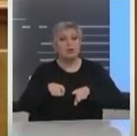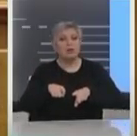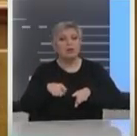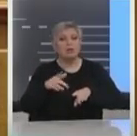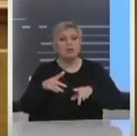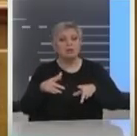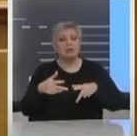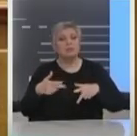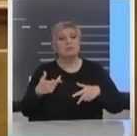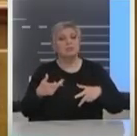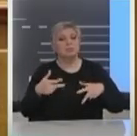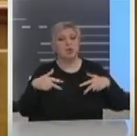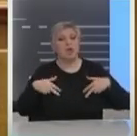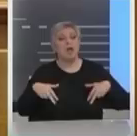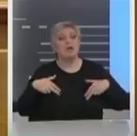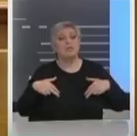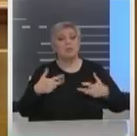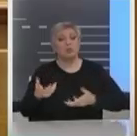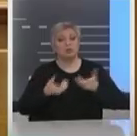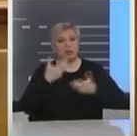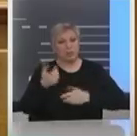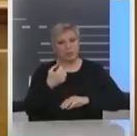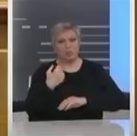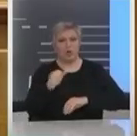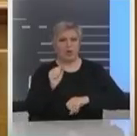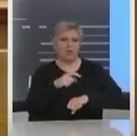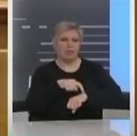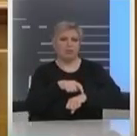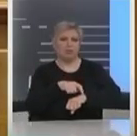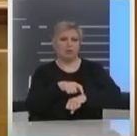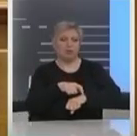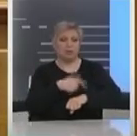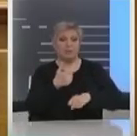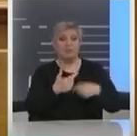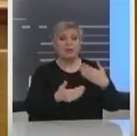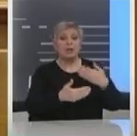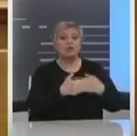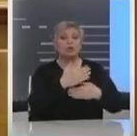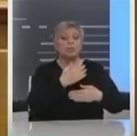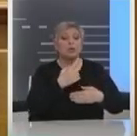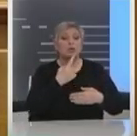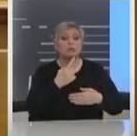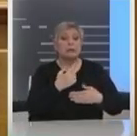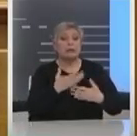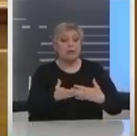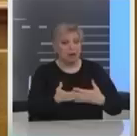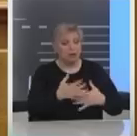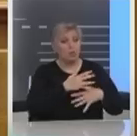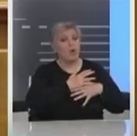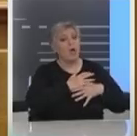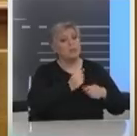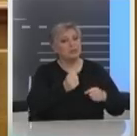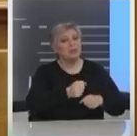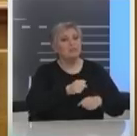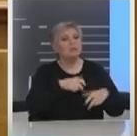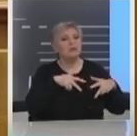τον απόντα κύριε Καμένο, όχι εσάς κύριε Δημήτρη Καμένο, το πρωί να δηλώνει την εμπιστοσύνη του στον κύριο Κοτζιά,